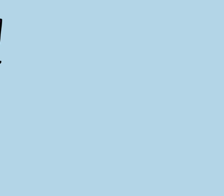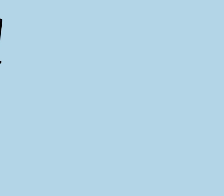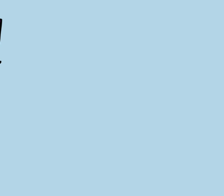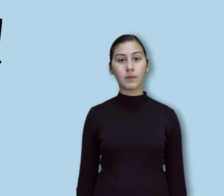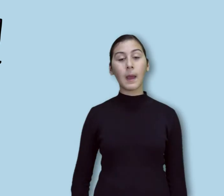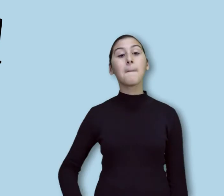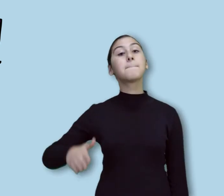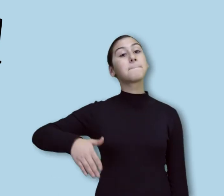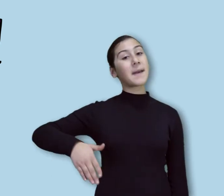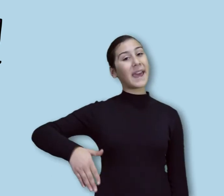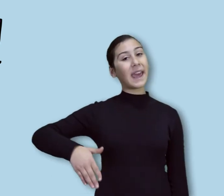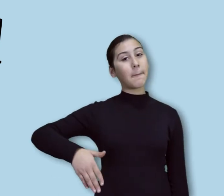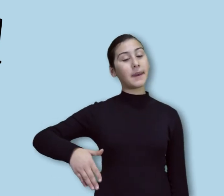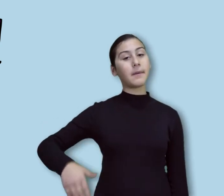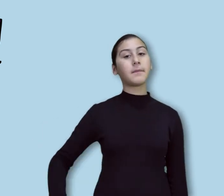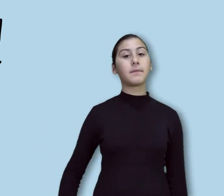ფეხები.